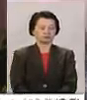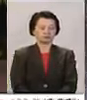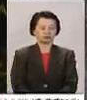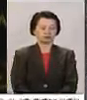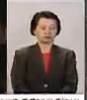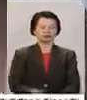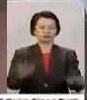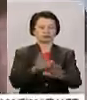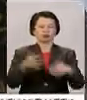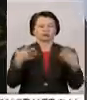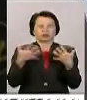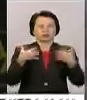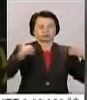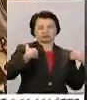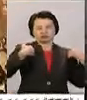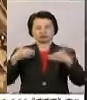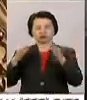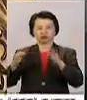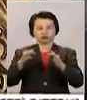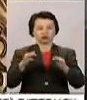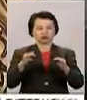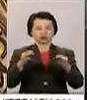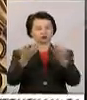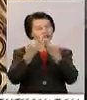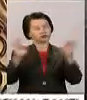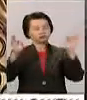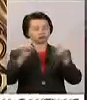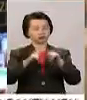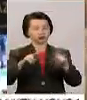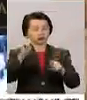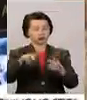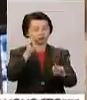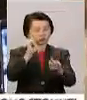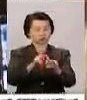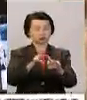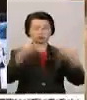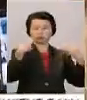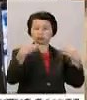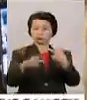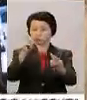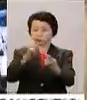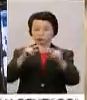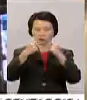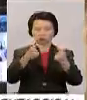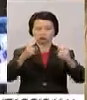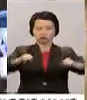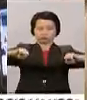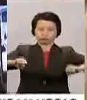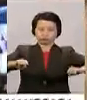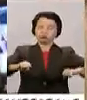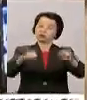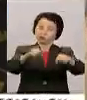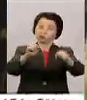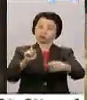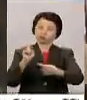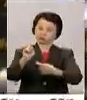Takut untuk bergaya. Walaupun berbentuk plus size, namun jika kena pada gaya dan fashionnya, golongan bertubuh gempal ini mampu